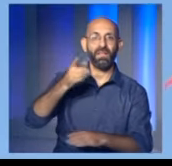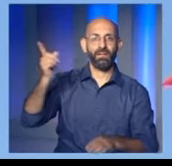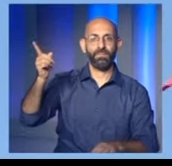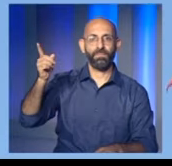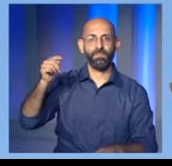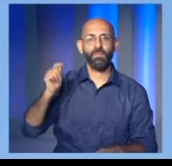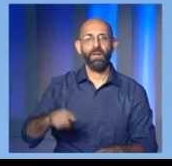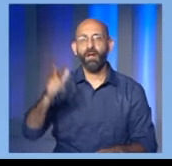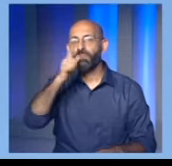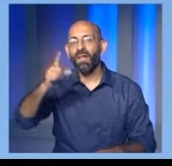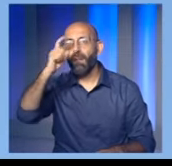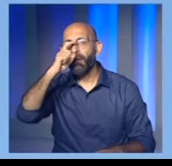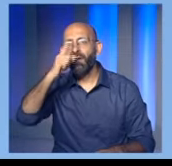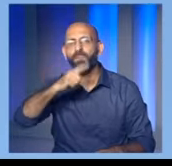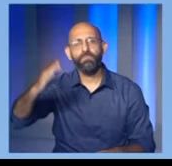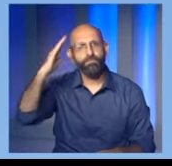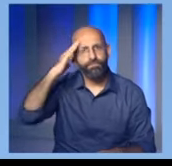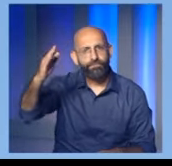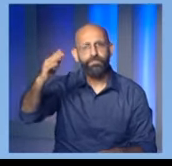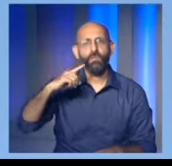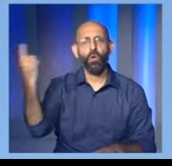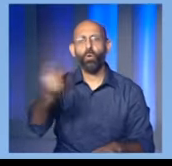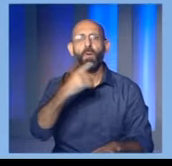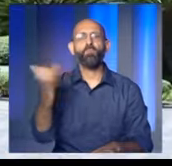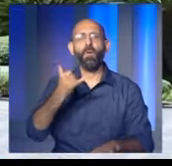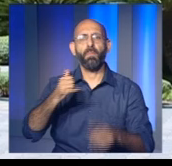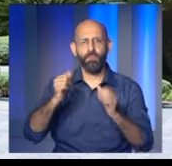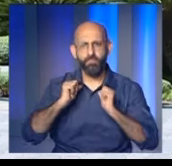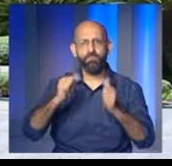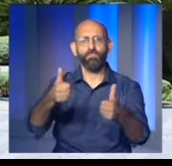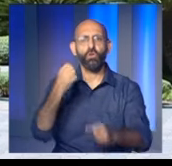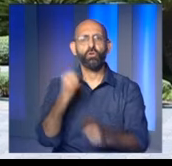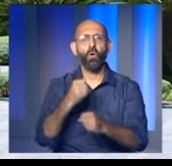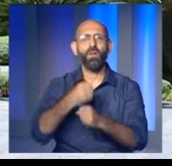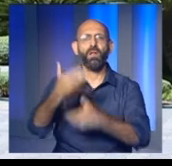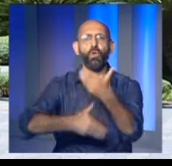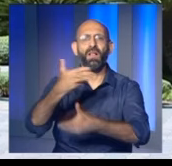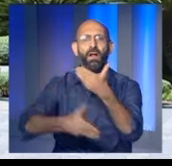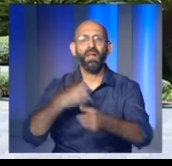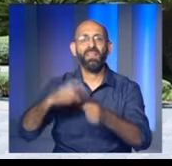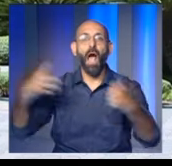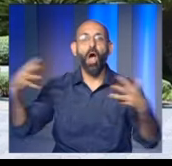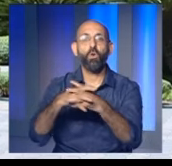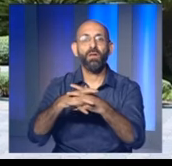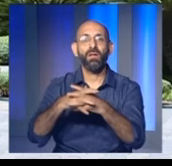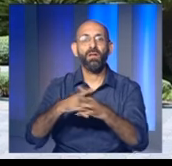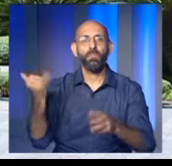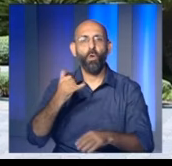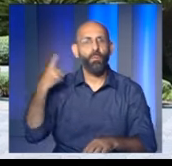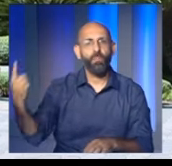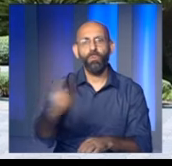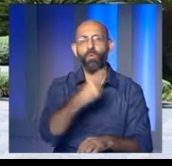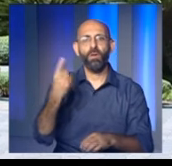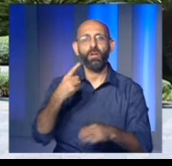دولة الكويت. وقال الرئيس بري في برقية التهنئة: ننتهزها مناسبة لنؤكد استعدادنا العمل لتطوير